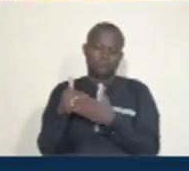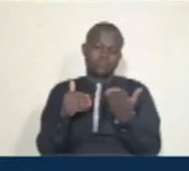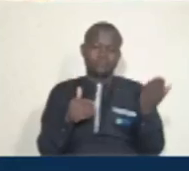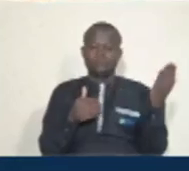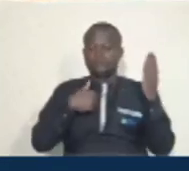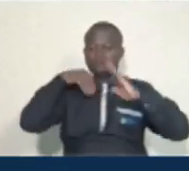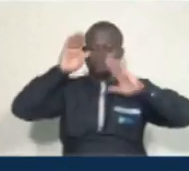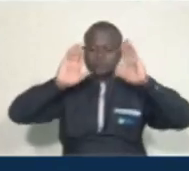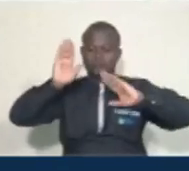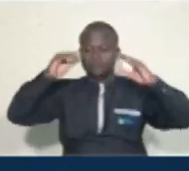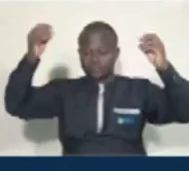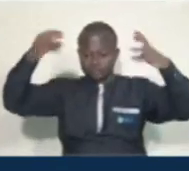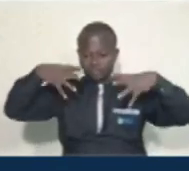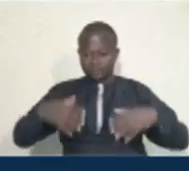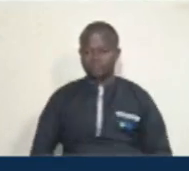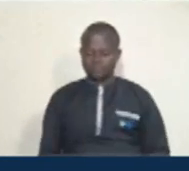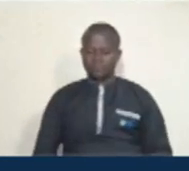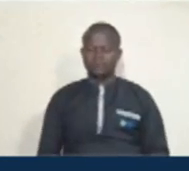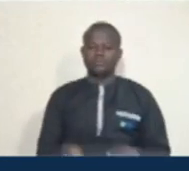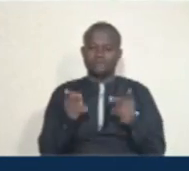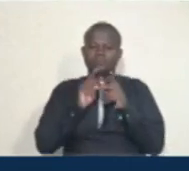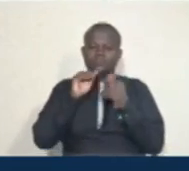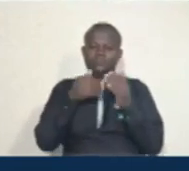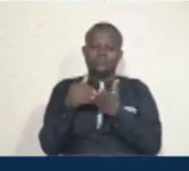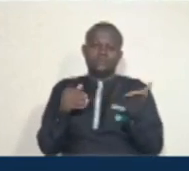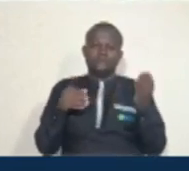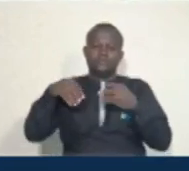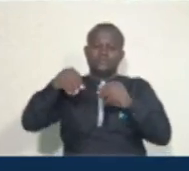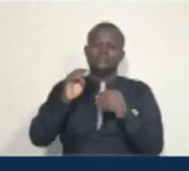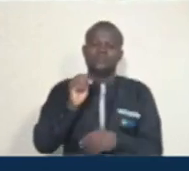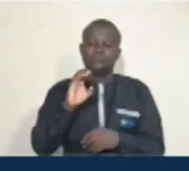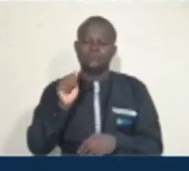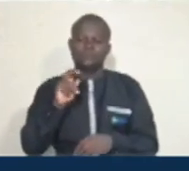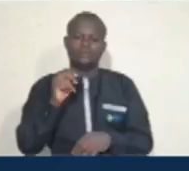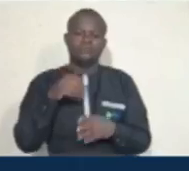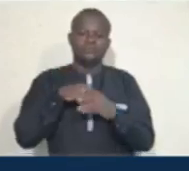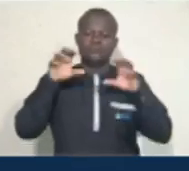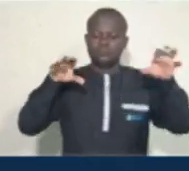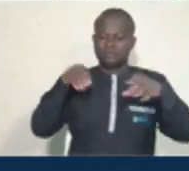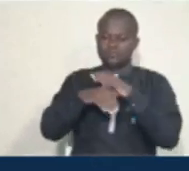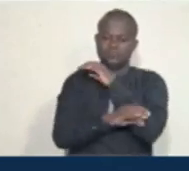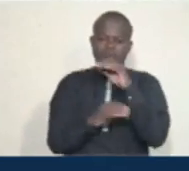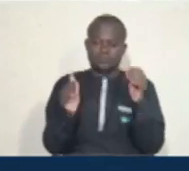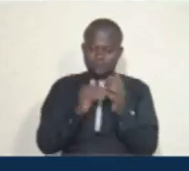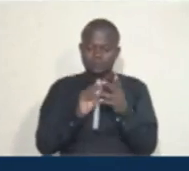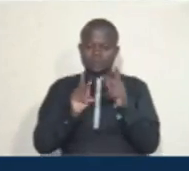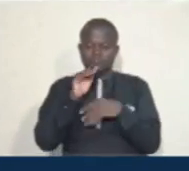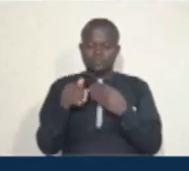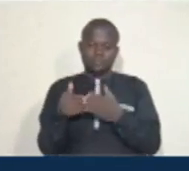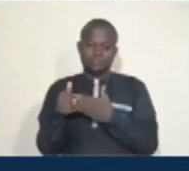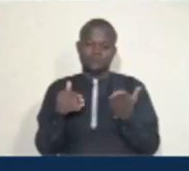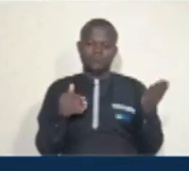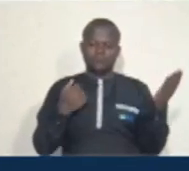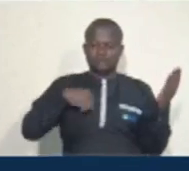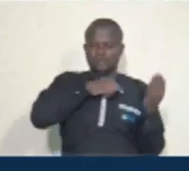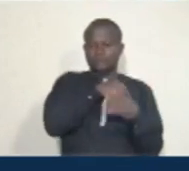kubigiramo uruhare rufatika. Ibaya byose byamaze kuba imicanga n'amabuye hirya no hino mu gihugu, ndetse n'abaturage aho bajyaga bahinga muri season